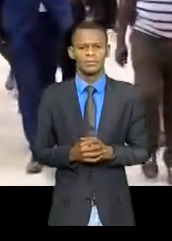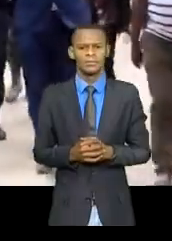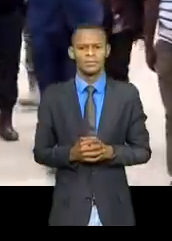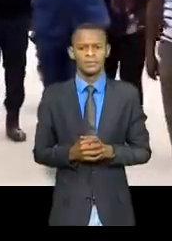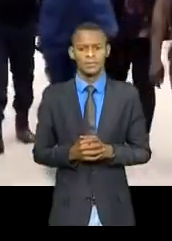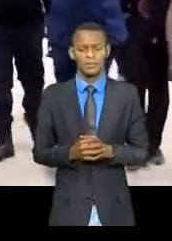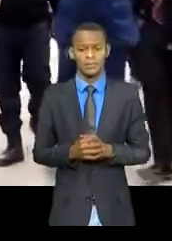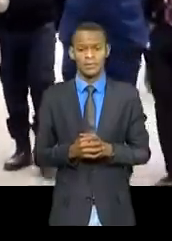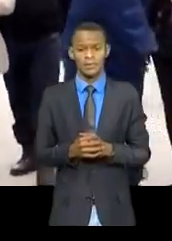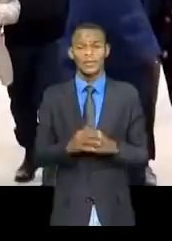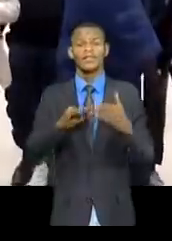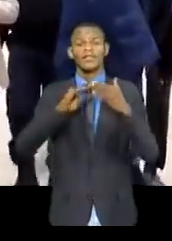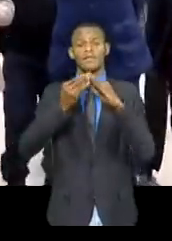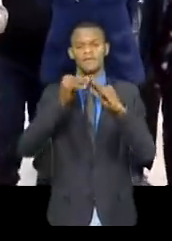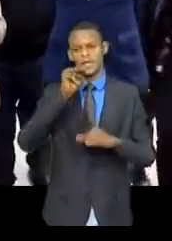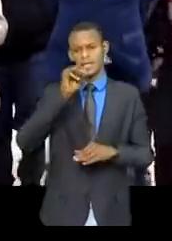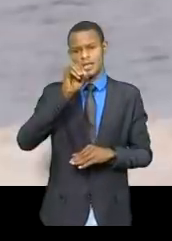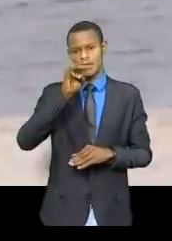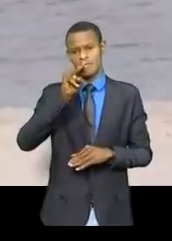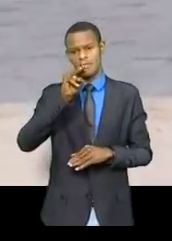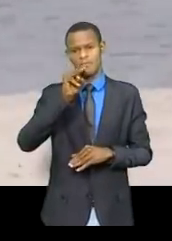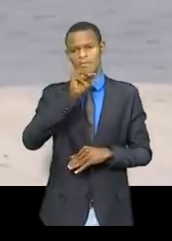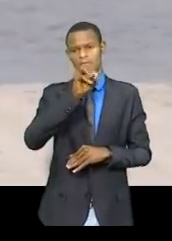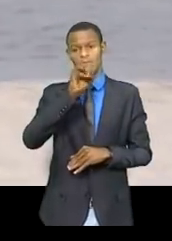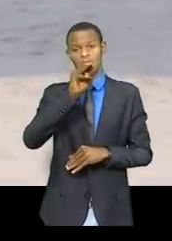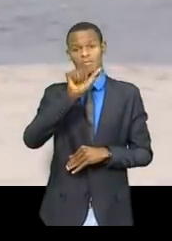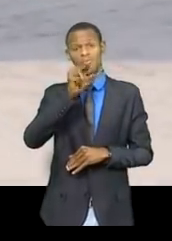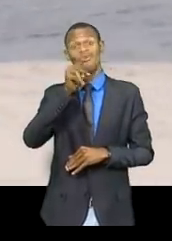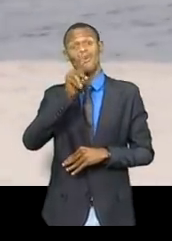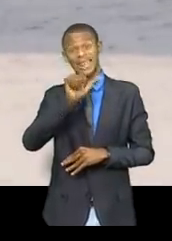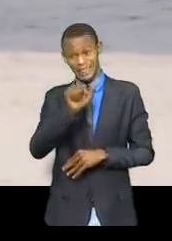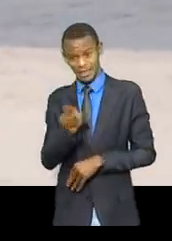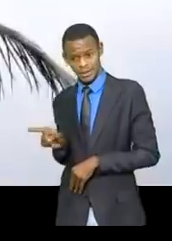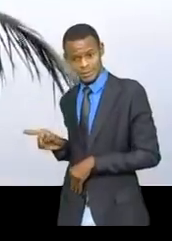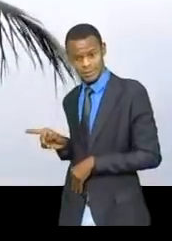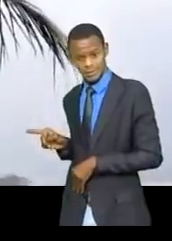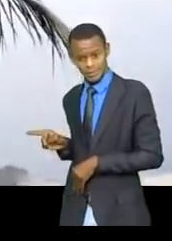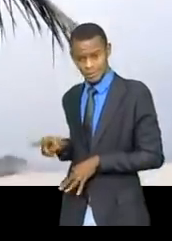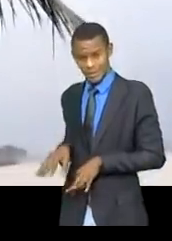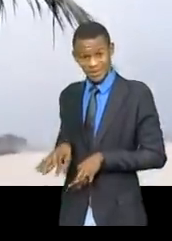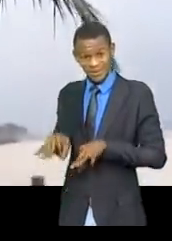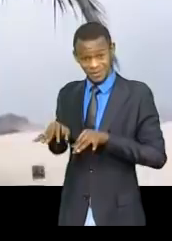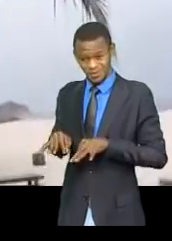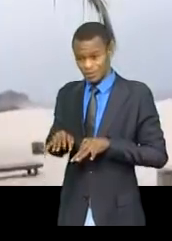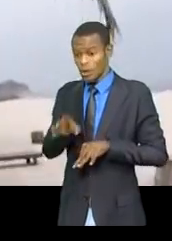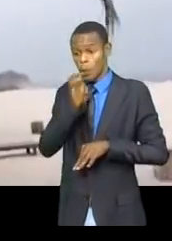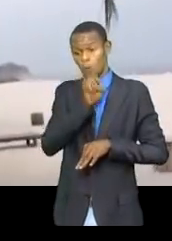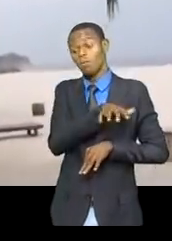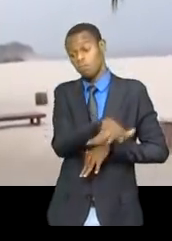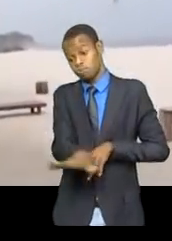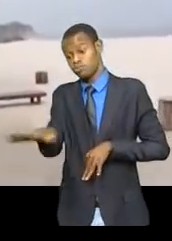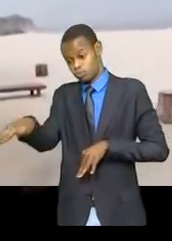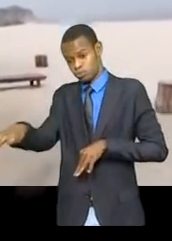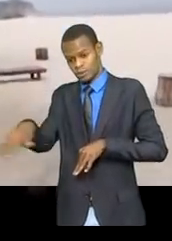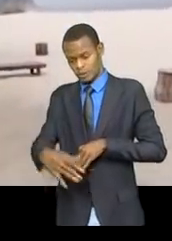À Mwanda, Moderon Simba est allé constater l'état de la plage. Cet endroit sera aménagé et réouvert au public après la levée des